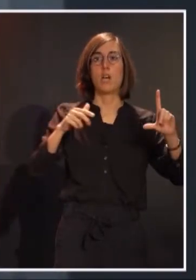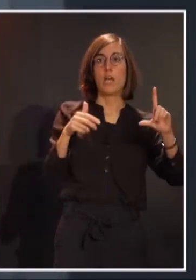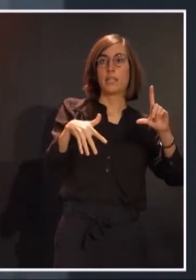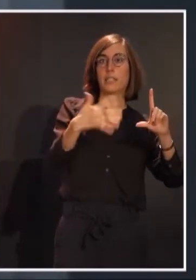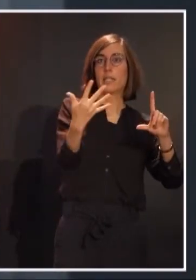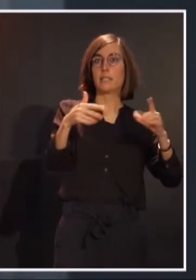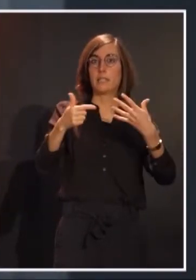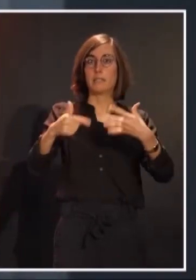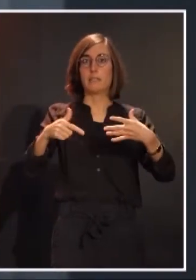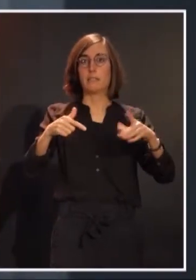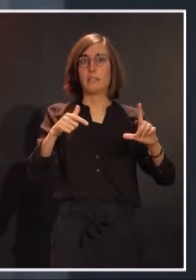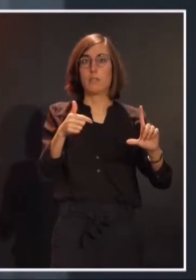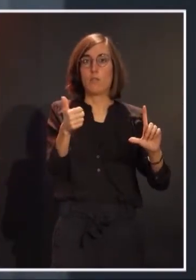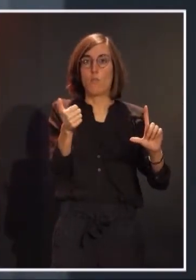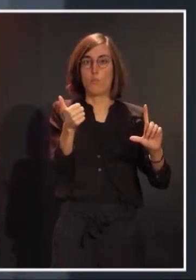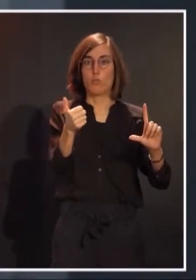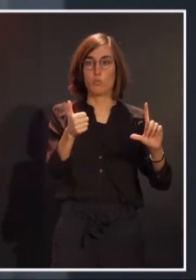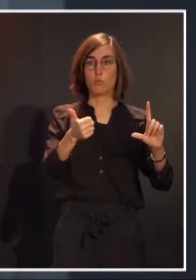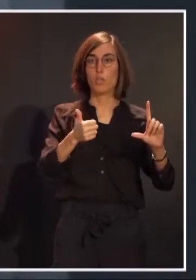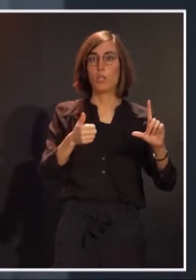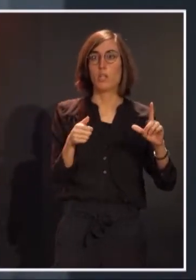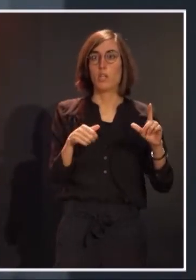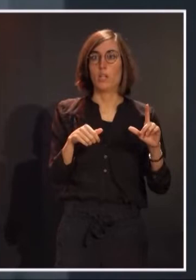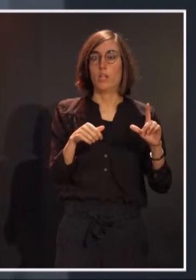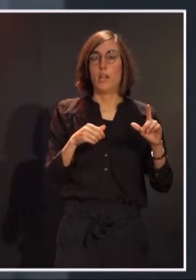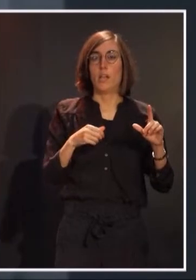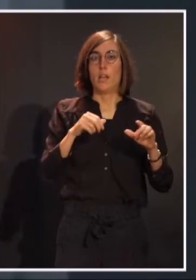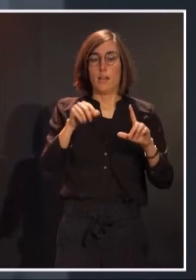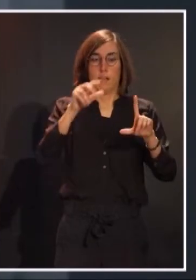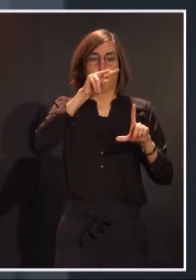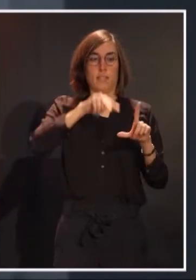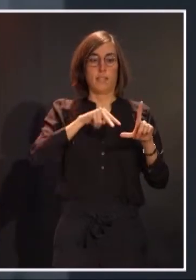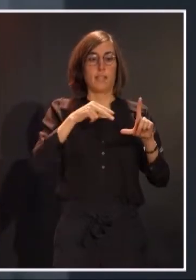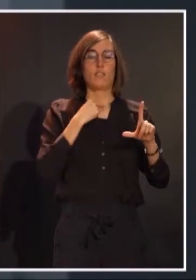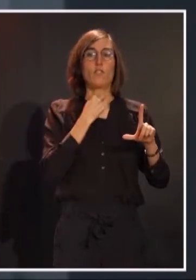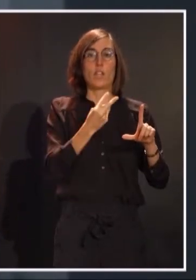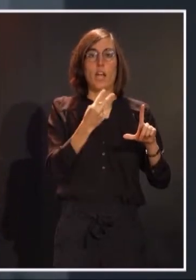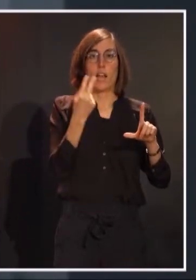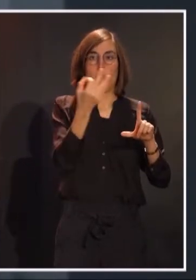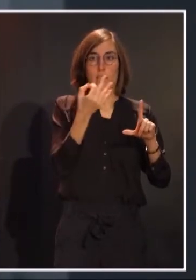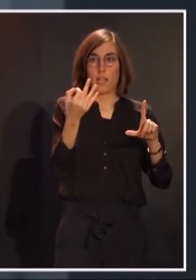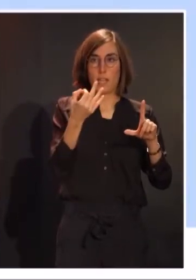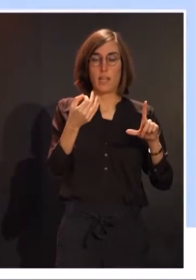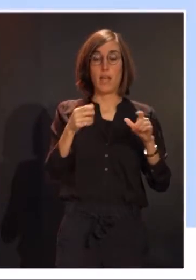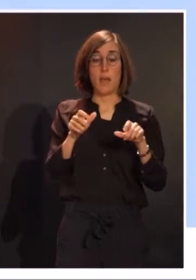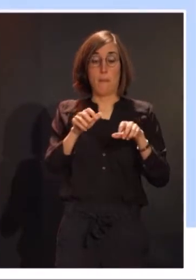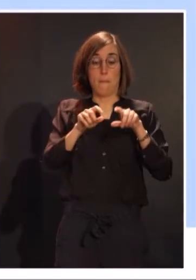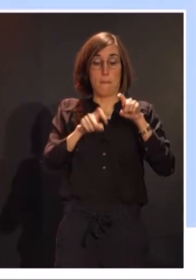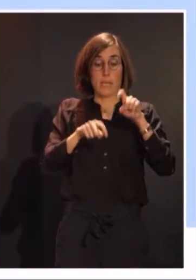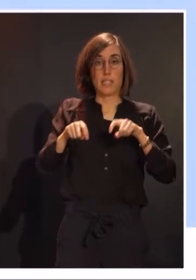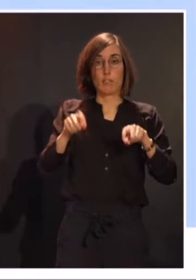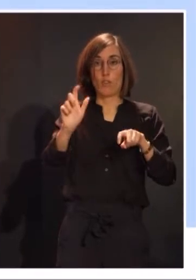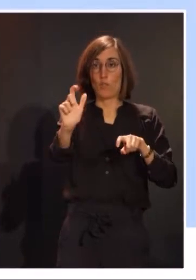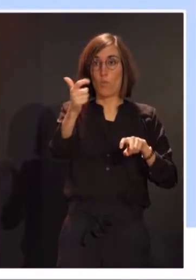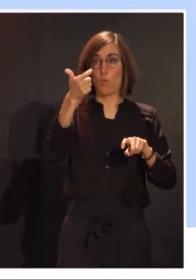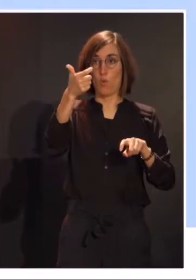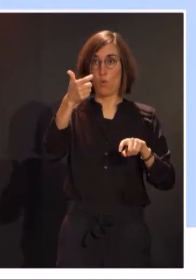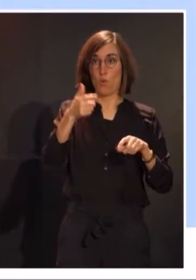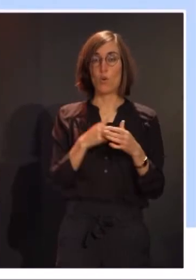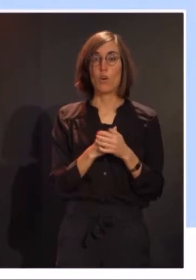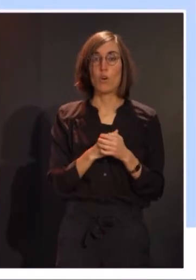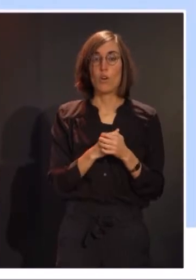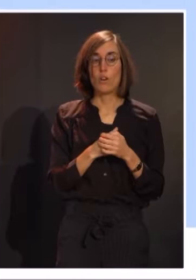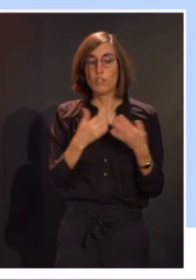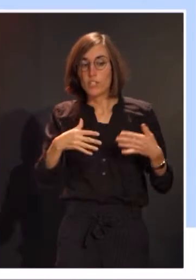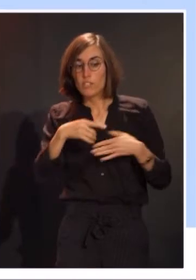donc un logiciel gratuit, un prédicteur de mots, donc il y avait déjà le prédicteur gratuit qu'il utilisait, et puis voilà, on est en train d'essayer pour voir